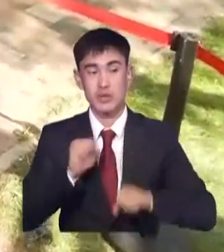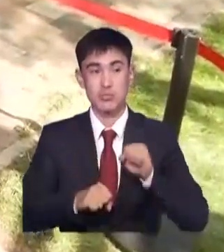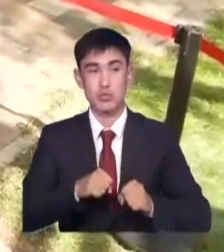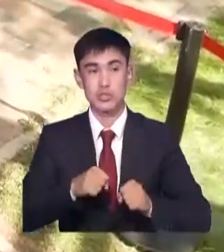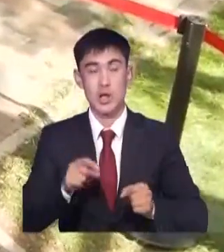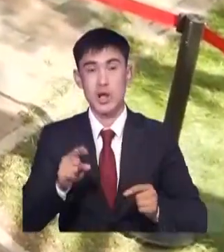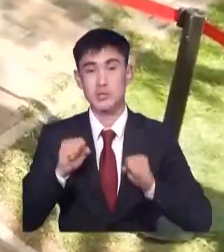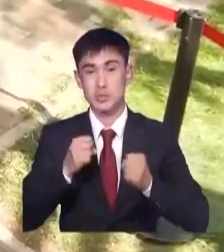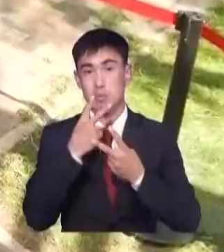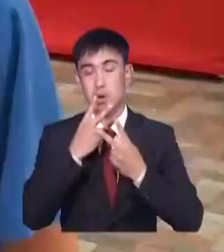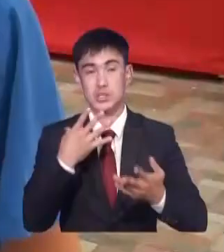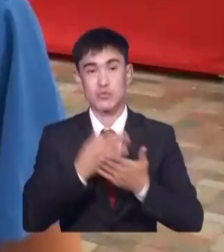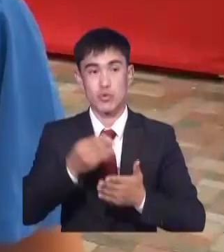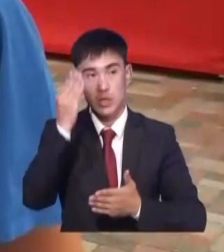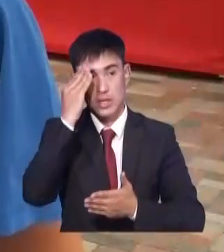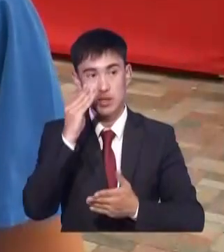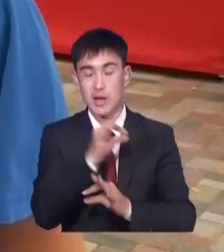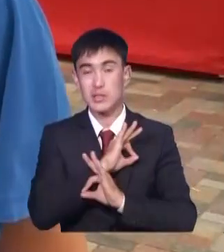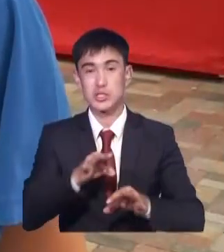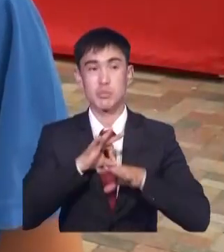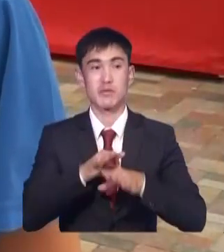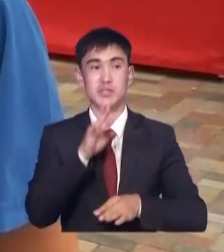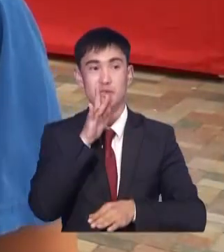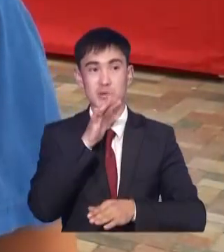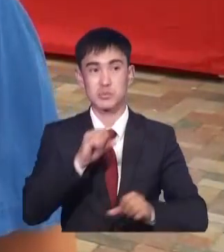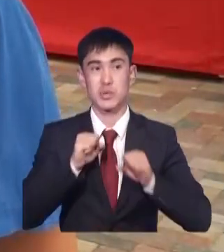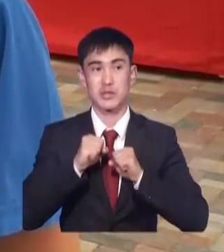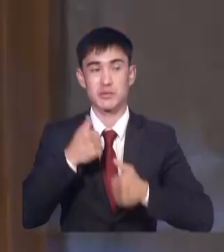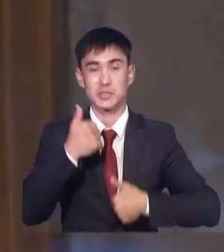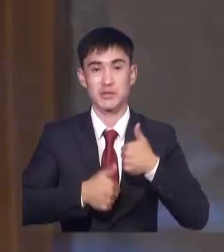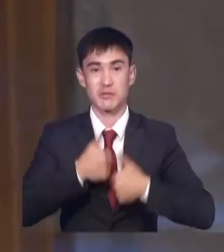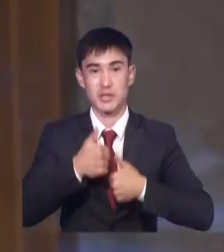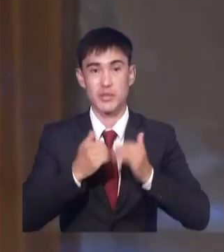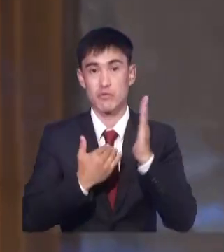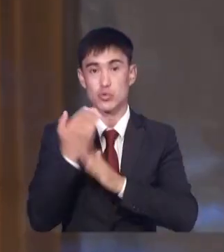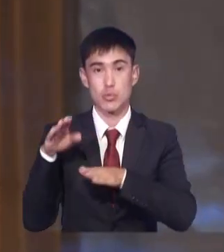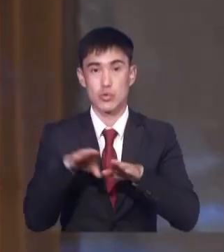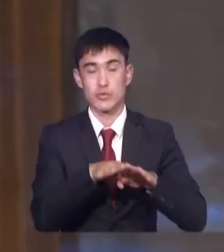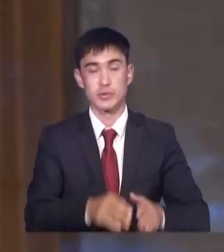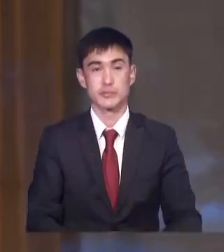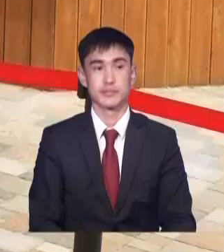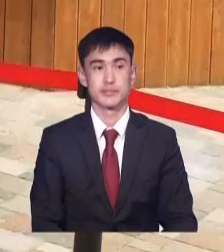возможность атлетам показать свой талант и отлично провести время в спортивном соревновании на высоком уровне.